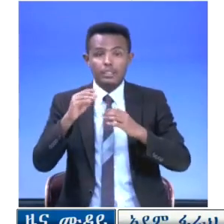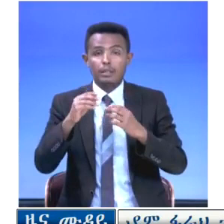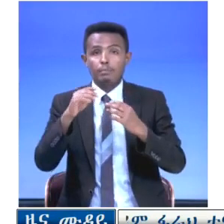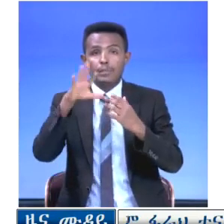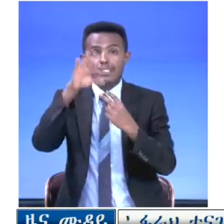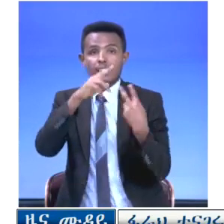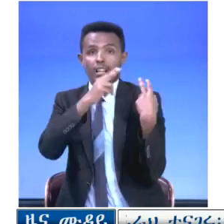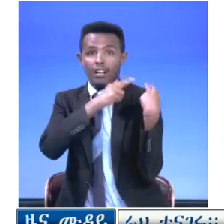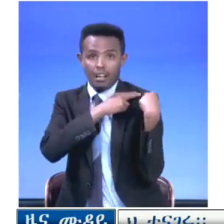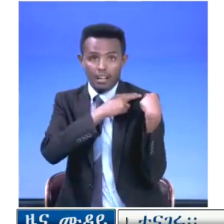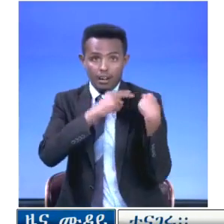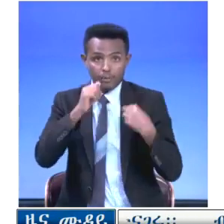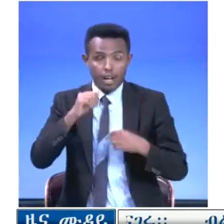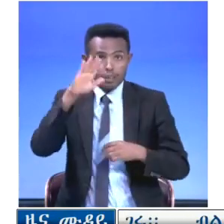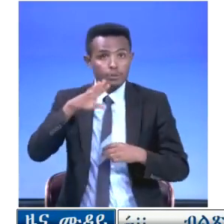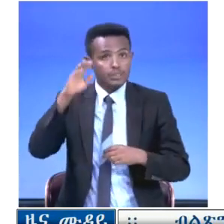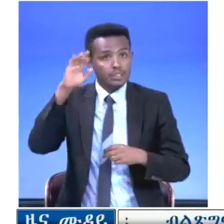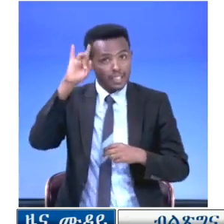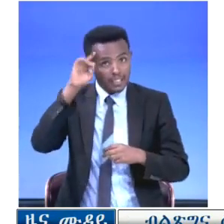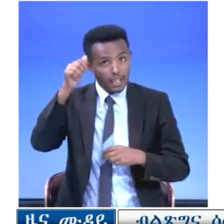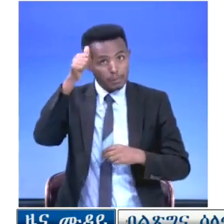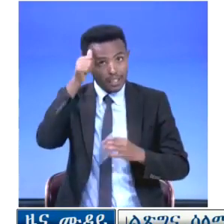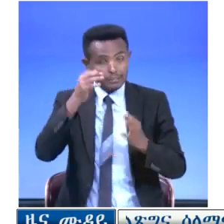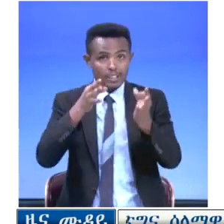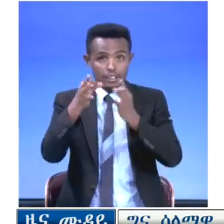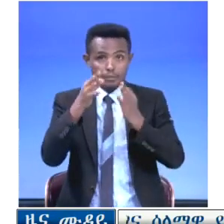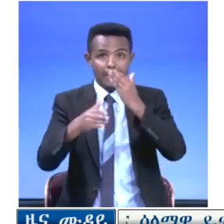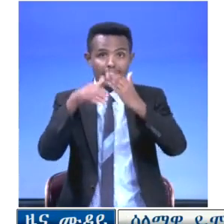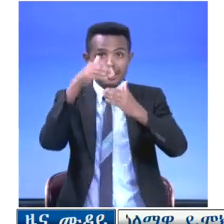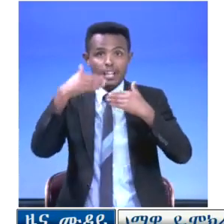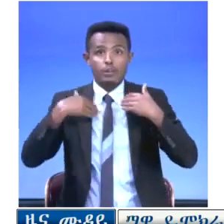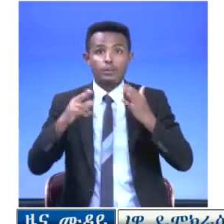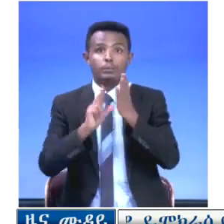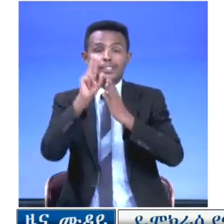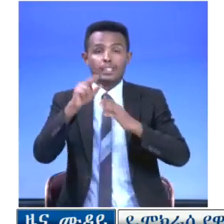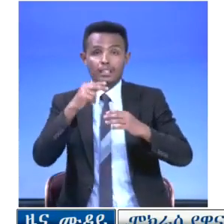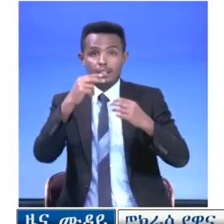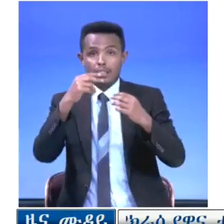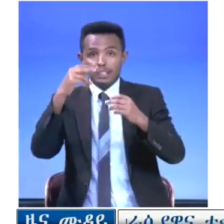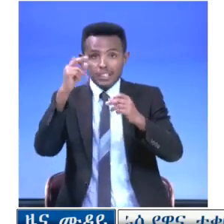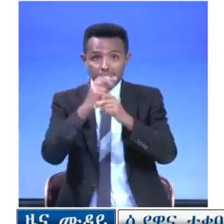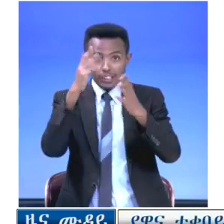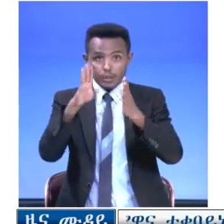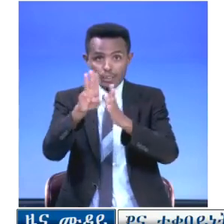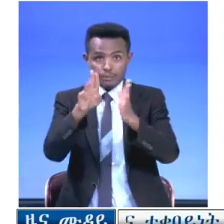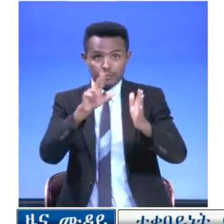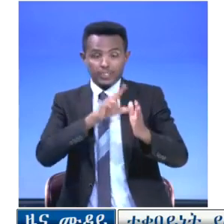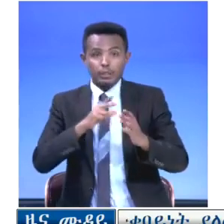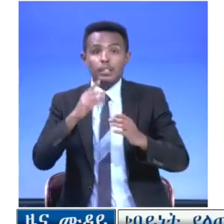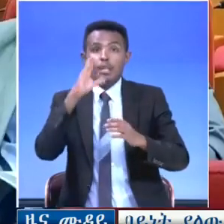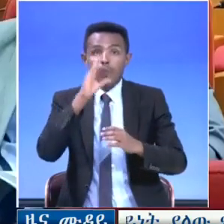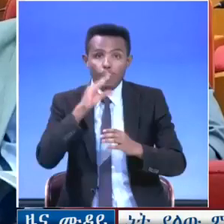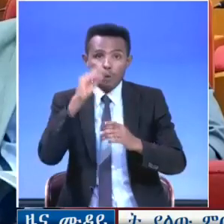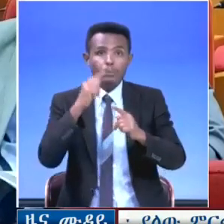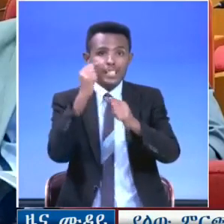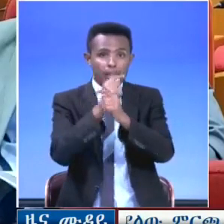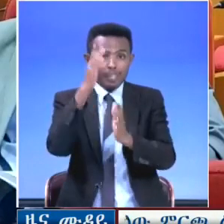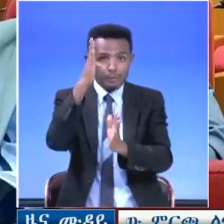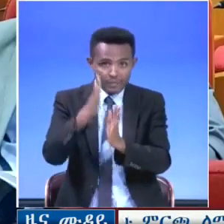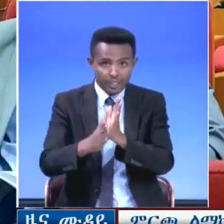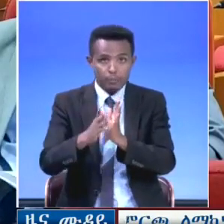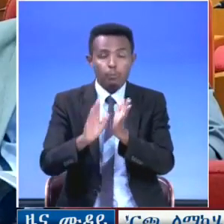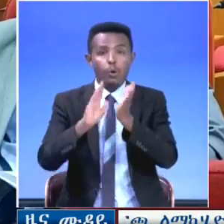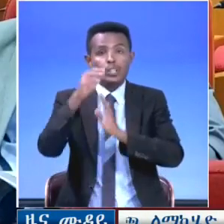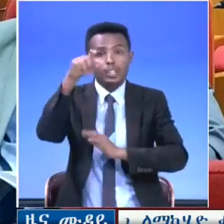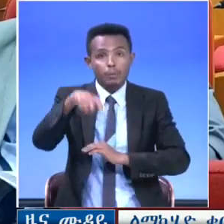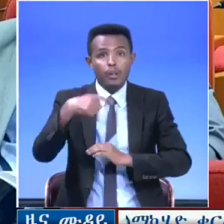አቶ ዛዲግ አብርሃ ተናግረዋል። በየደረጃው ያለው የብልጽግና መሪ ድርጅታዊ ስነ ምግባሩን መጠበቅና የሚያወራውን በተግባር የሚፈጽም መሆን ይገባዋል ያሉት